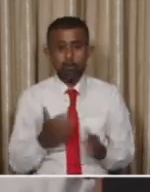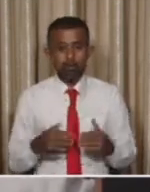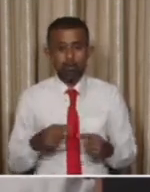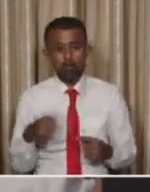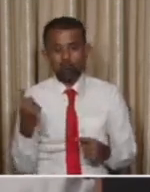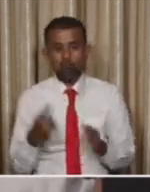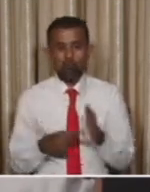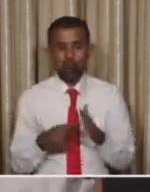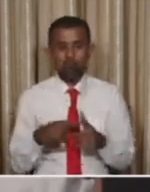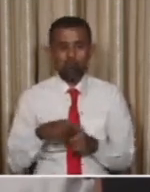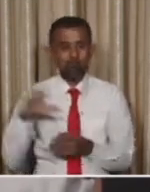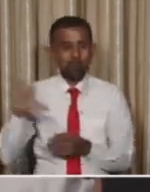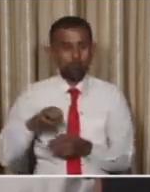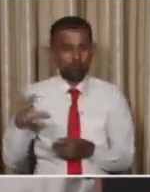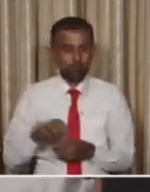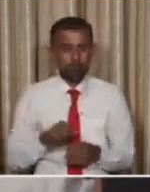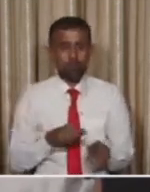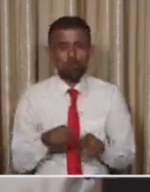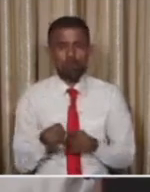බදු තියෙන්නේ එකතු කරන එක. ඒ වගේම